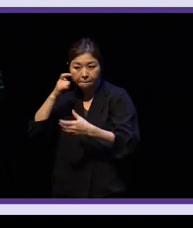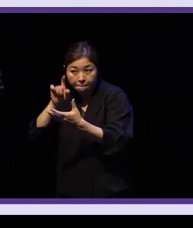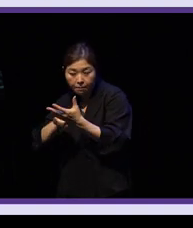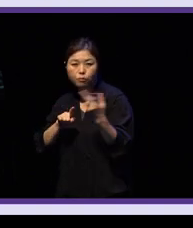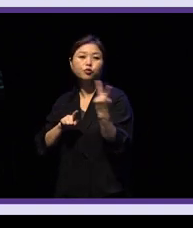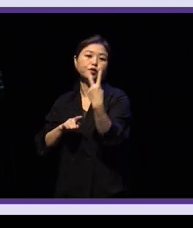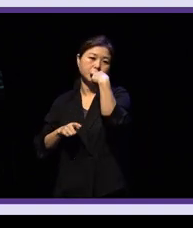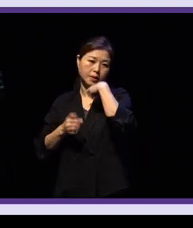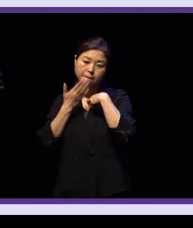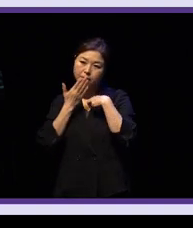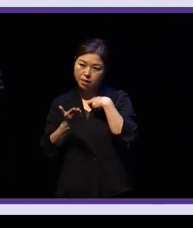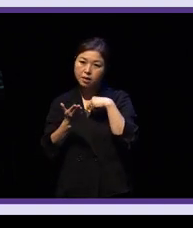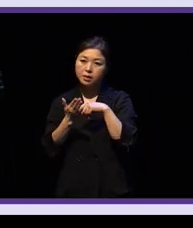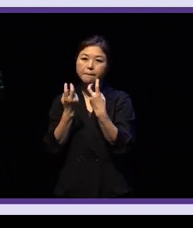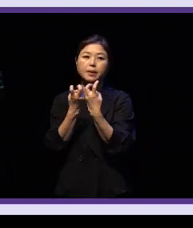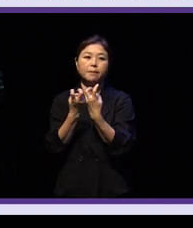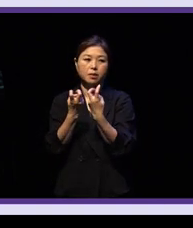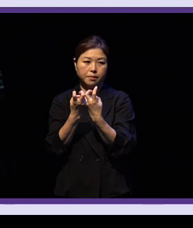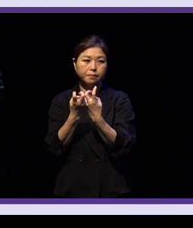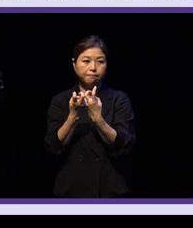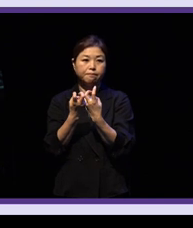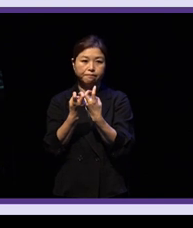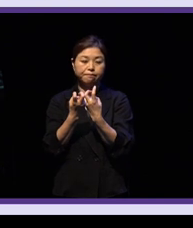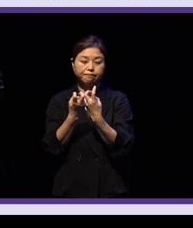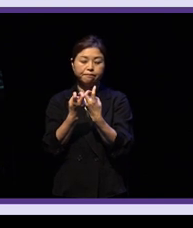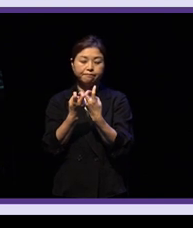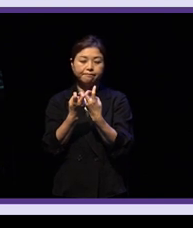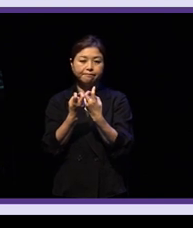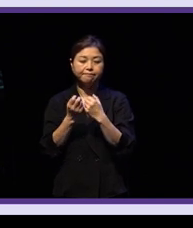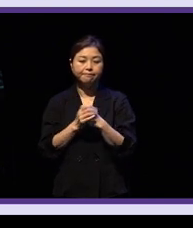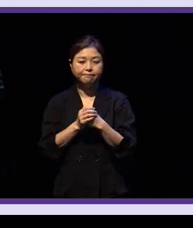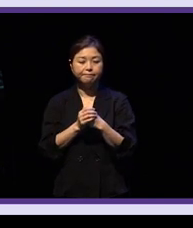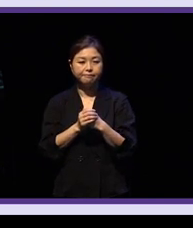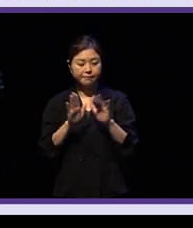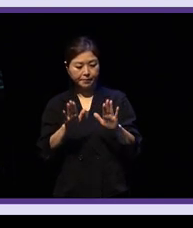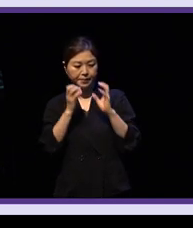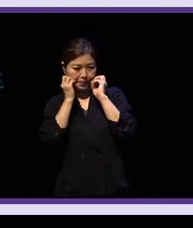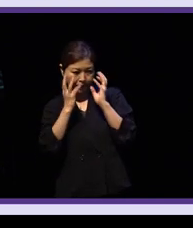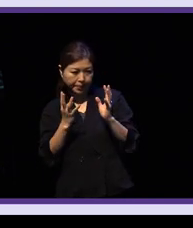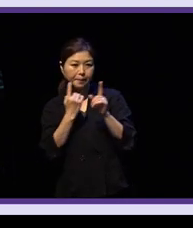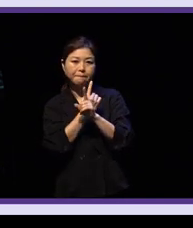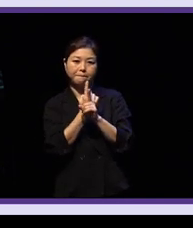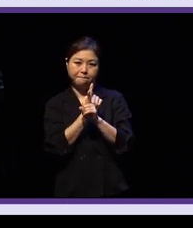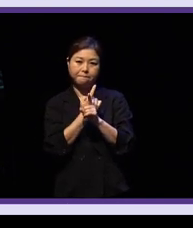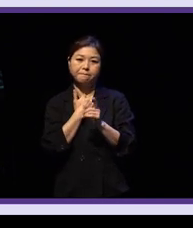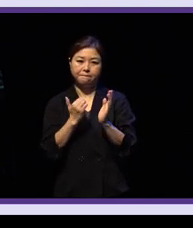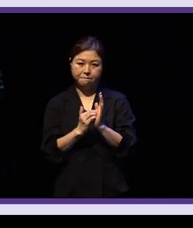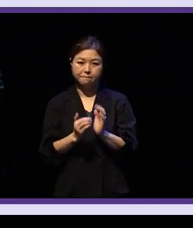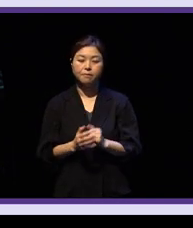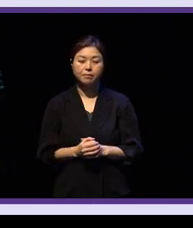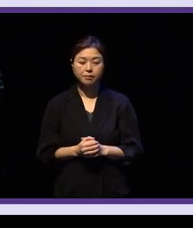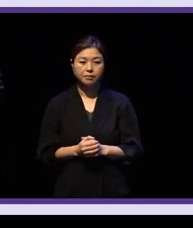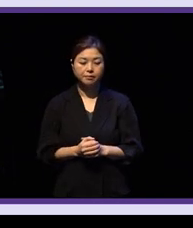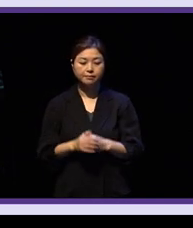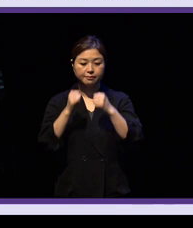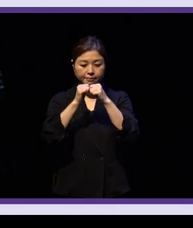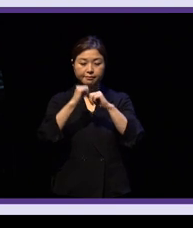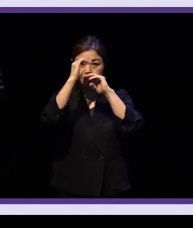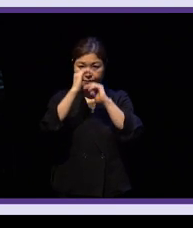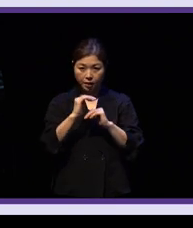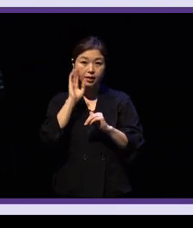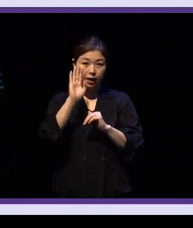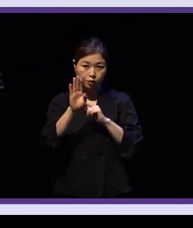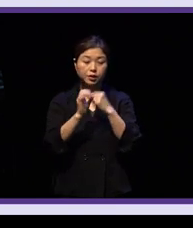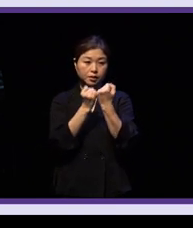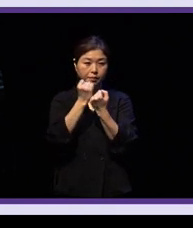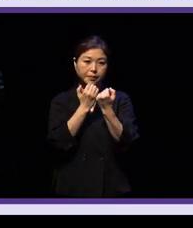혼합할 수 있는 그 양자간의 방식을 좀 선택할 수 있도록 저희가 좀 개선에 매매를 좀 살리고자 합니다 자세한 어떤 방식은 나중에